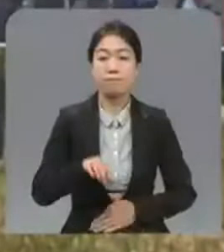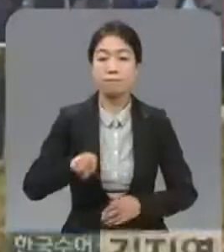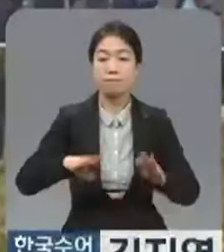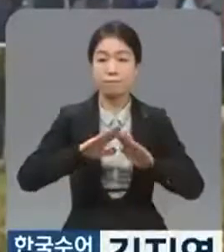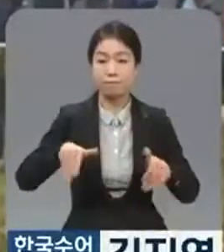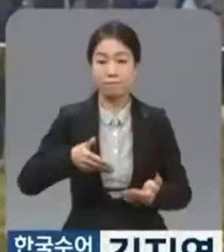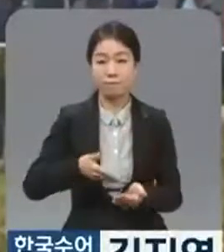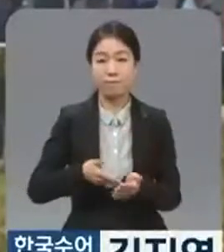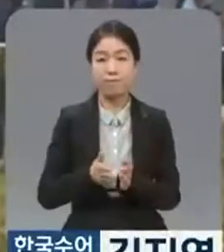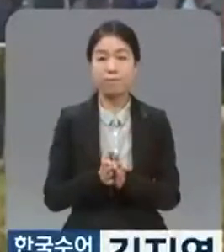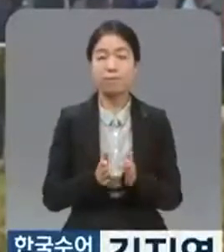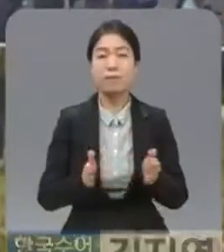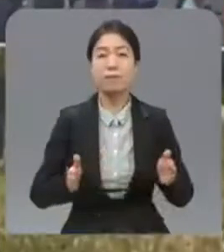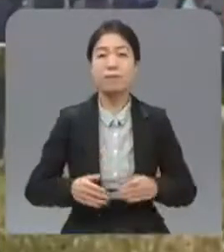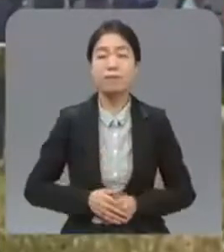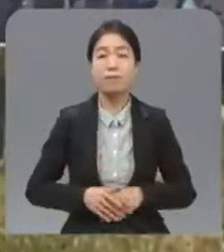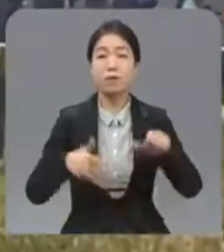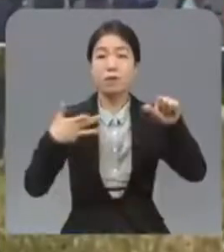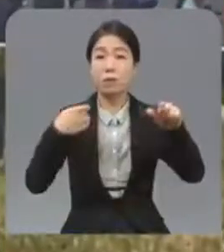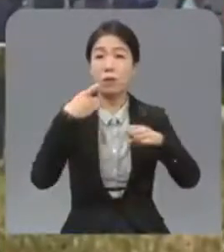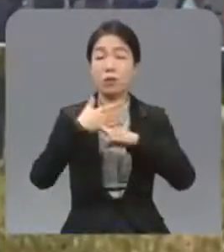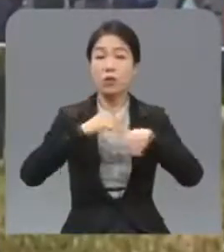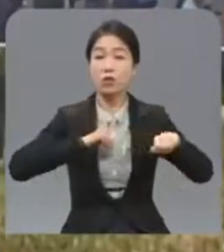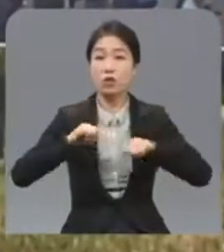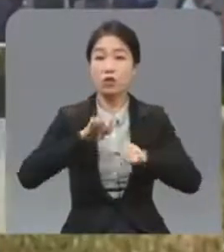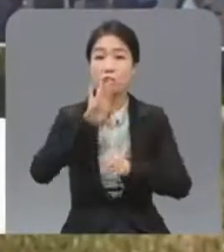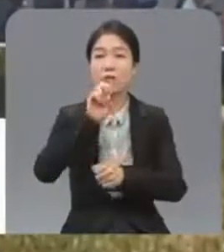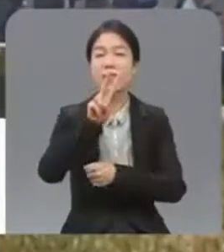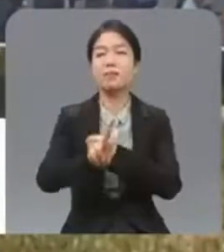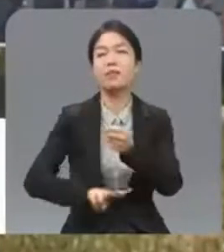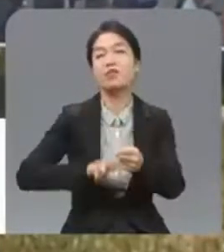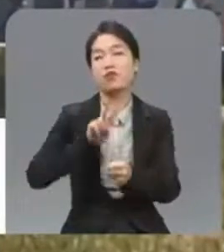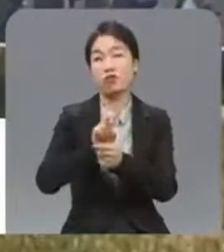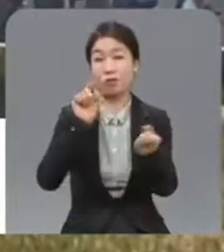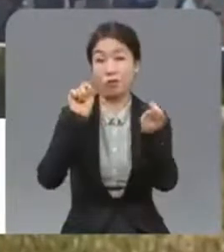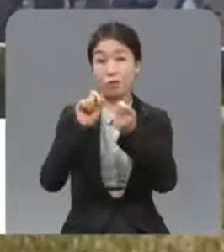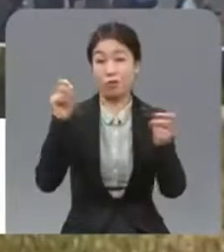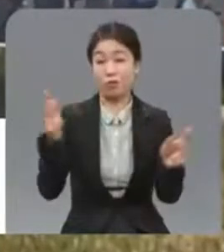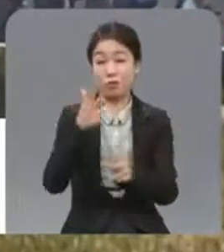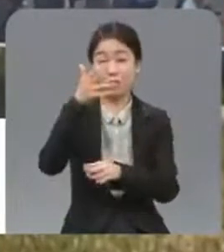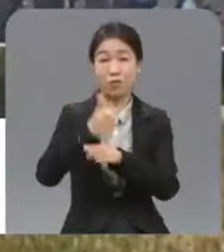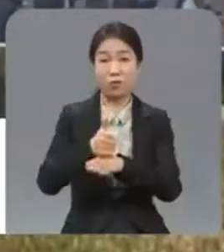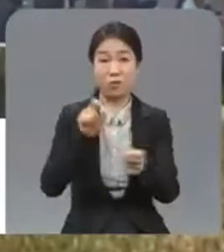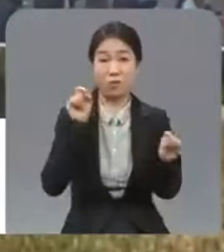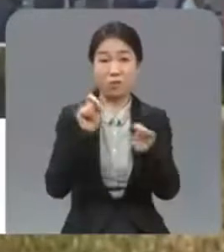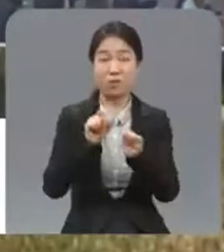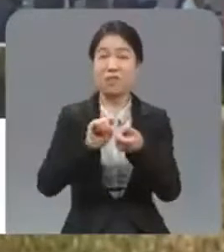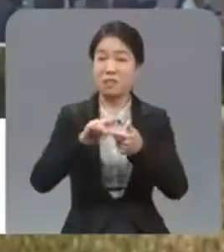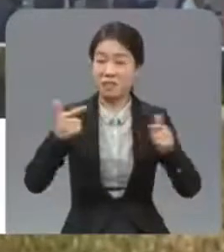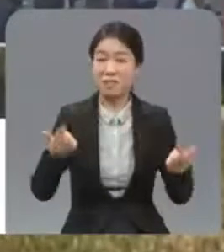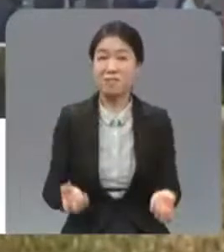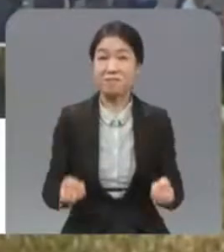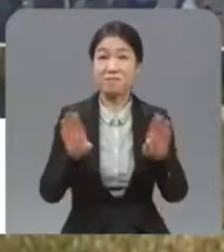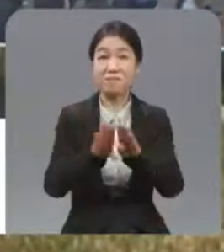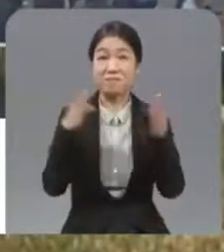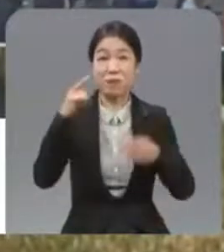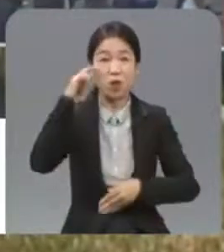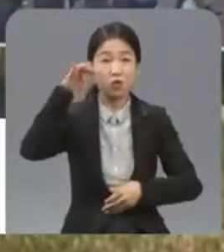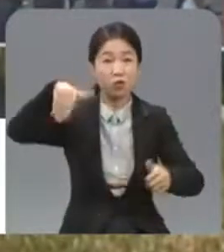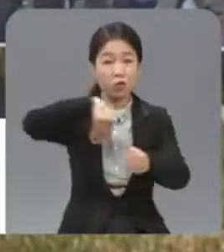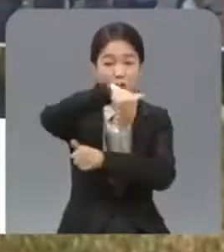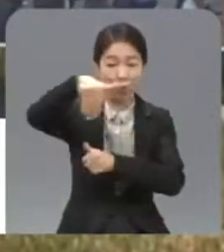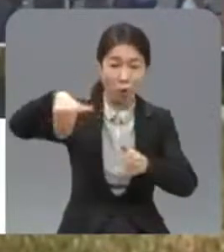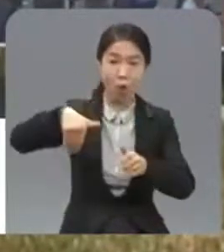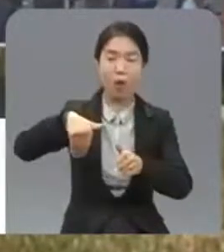광주 전남권이었습니다. 5.18 민주화운동 42주년을 앞둔 주말을 맞아 다양한 행사가 열려서 추모 분위기가